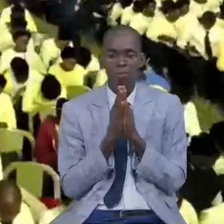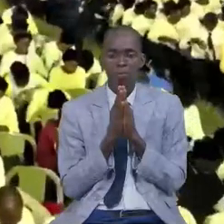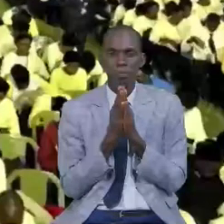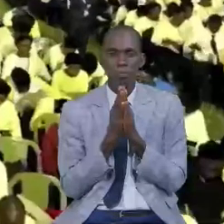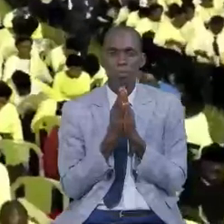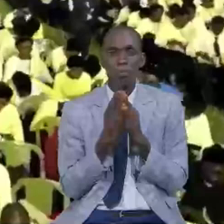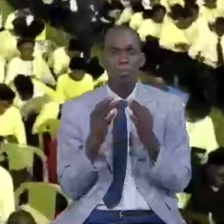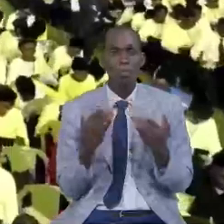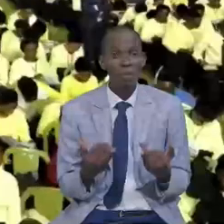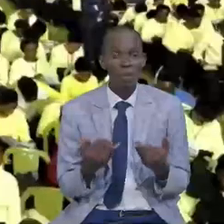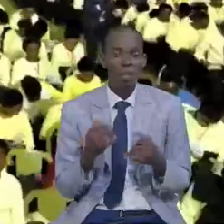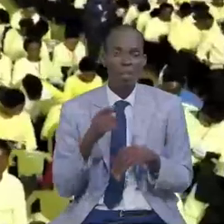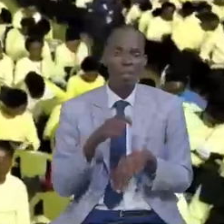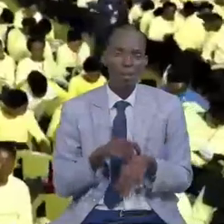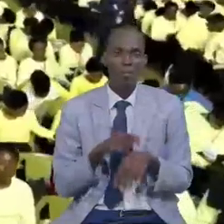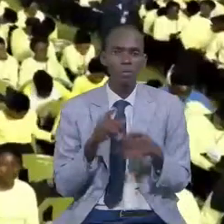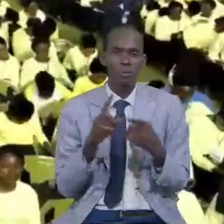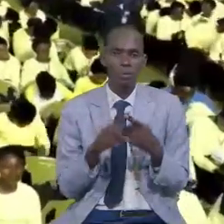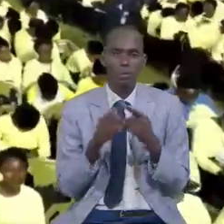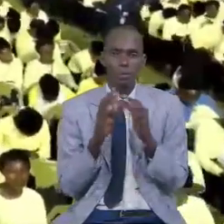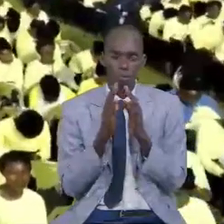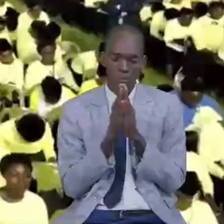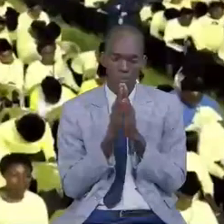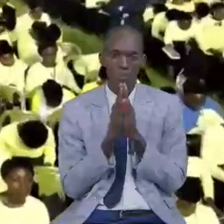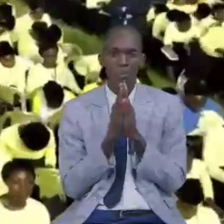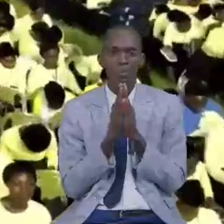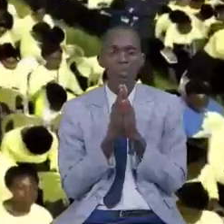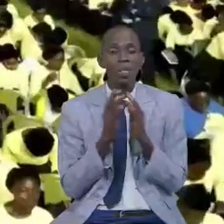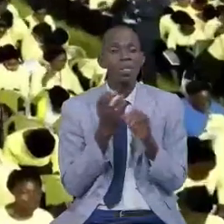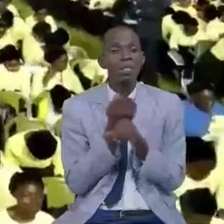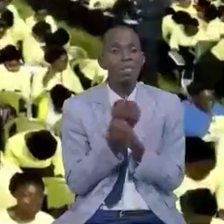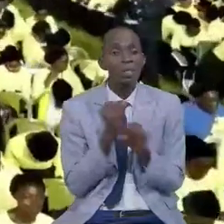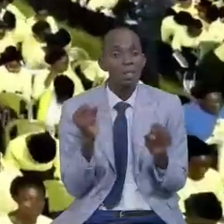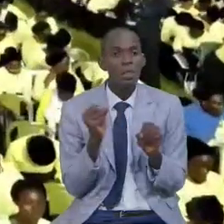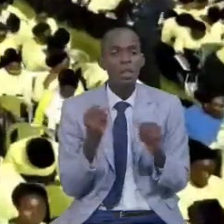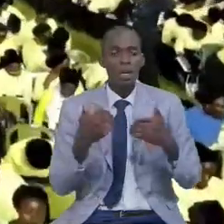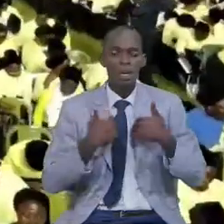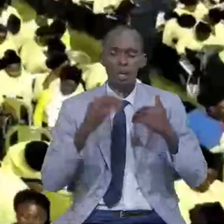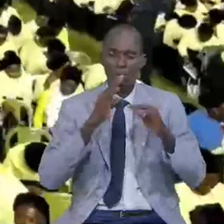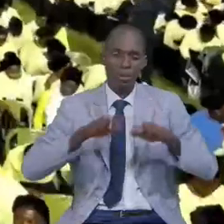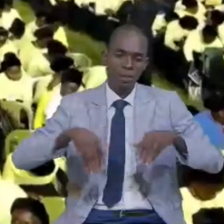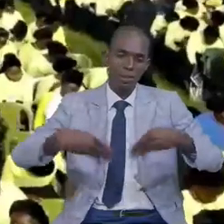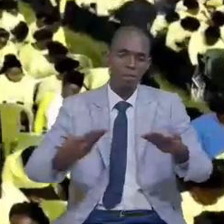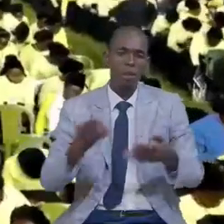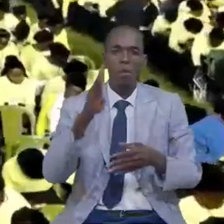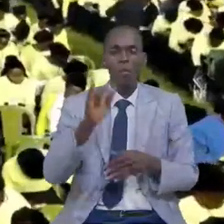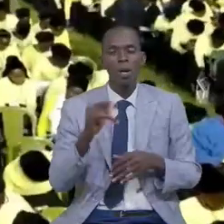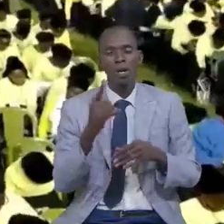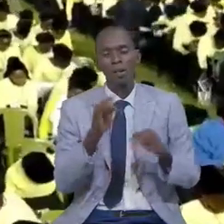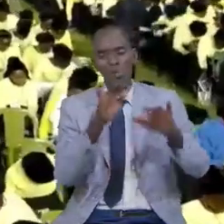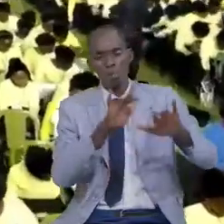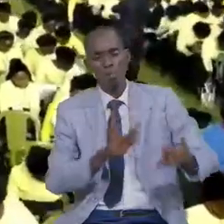baissée, les yeux fermés, le salut a été pourvu par la miséricorde de